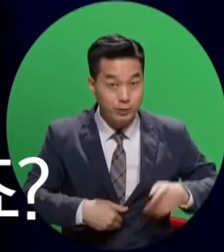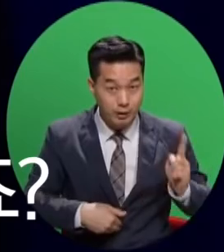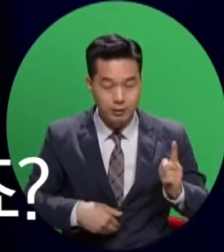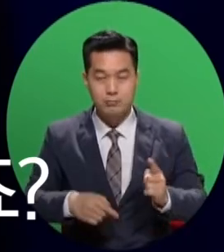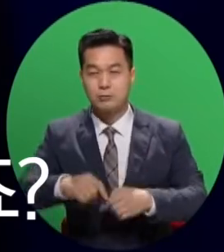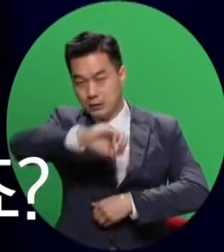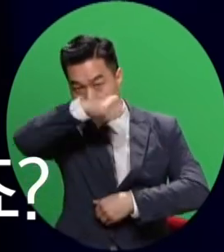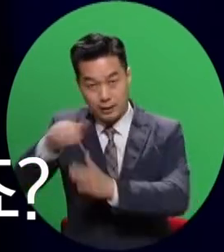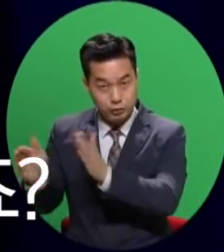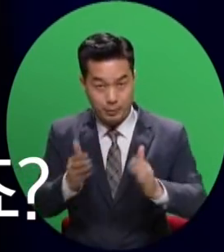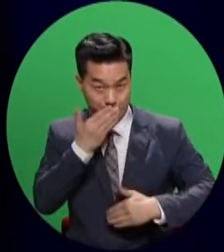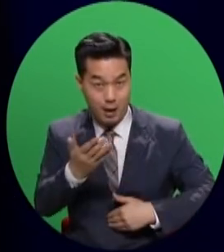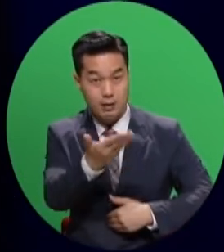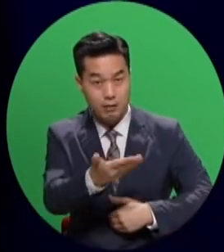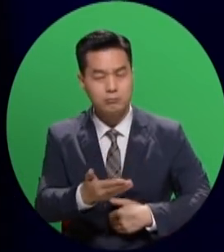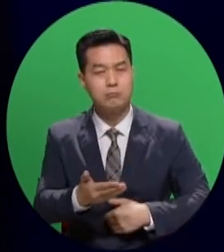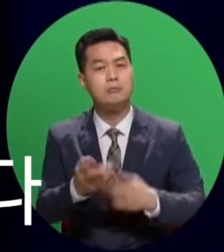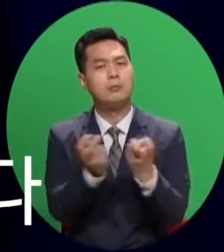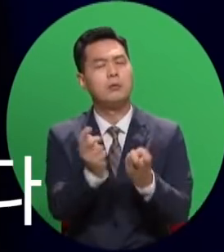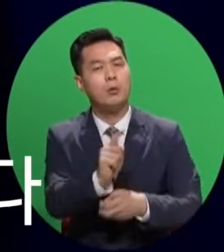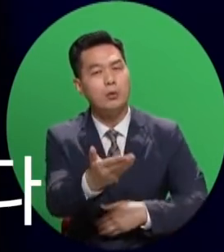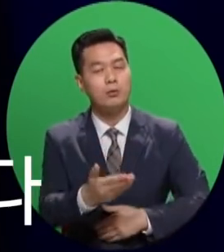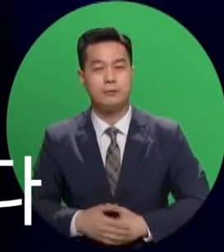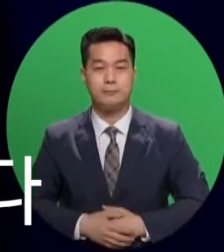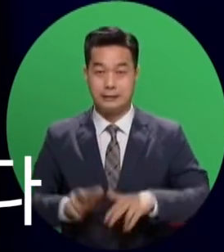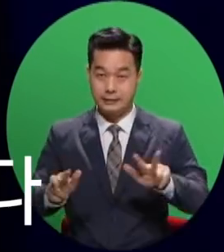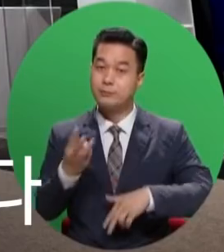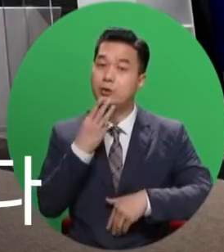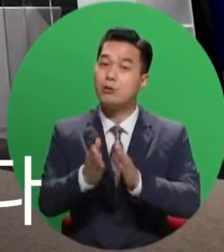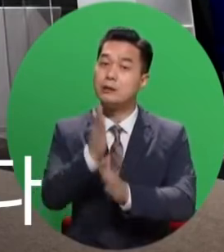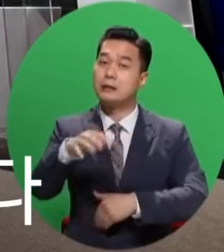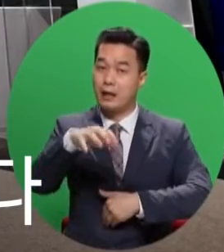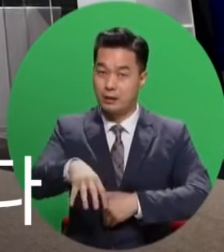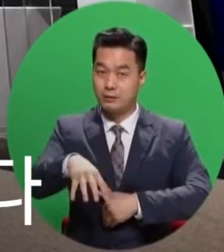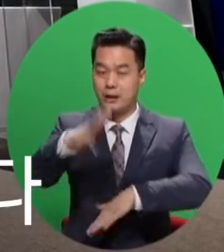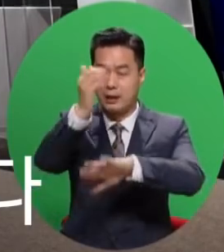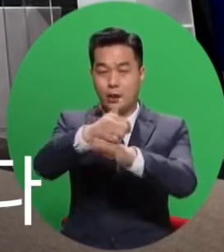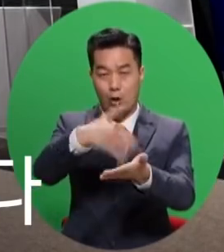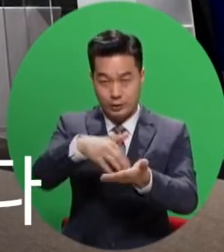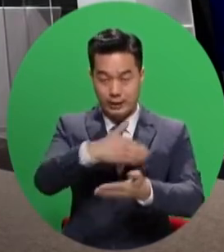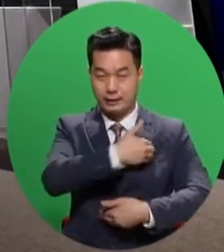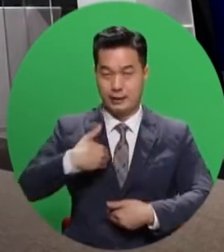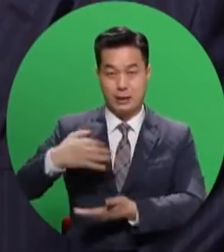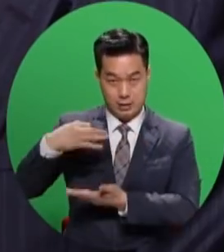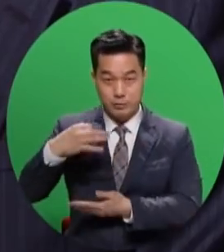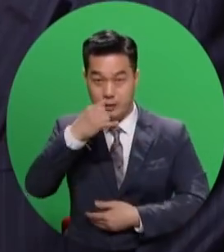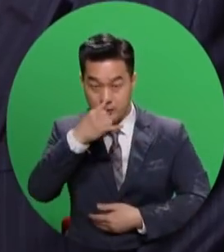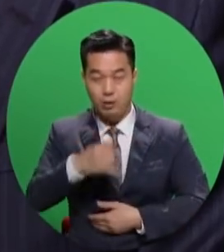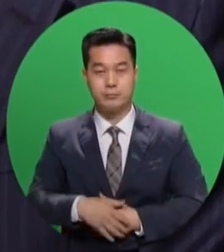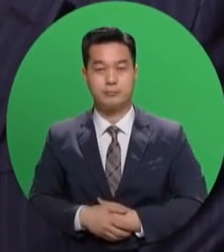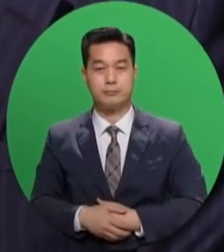마련하실 자신있다고 실내로 어떻게 말하는거 지금 서울시에는 결산 이뇨 이어 금이 있습니다 결산